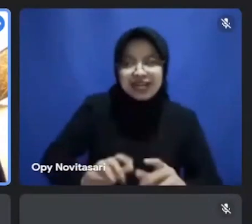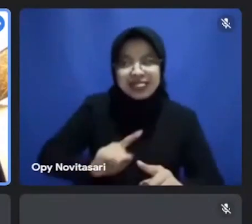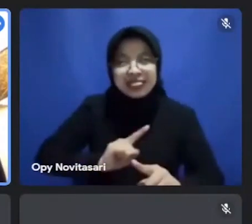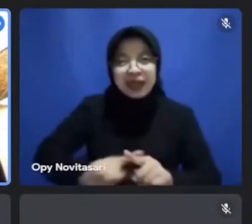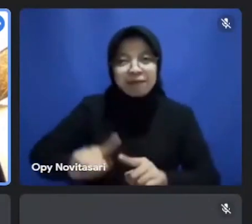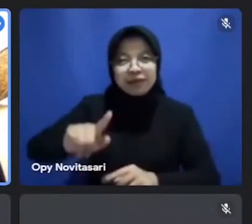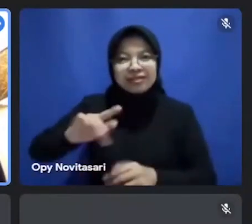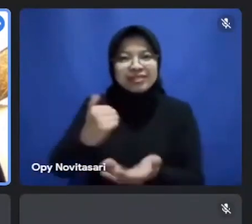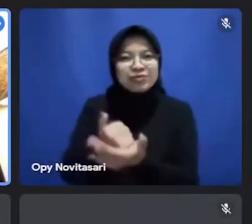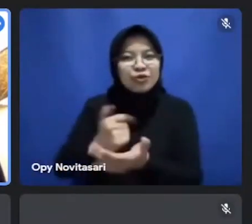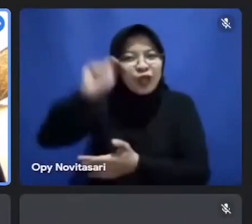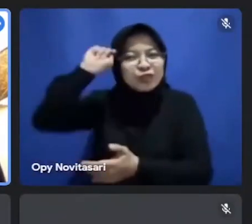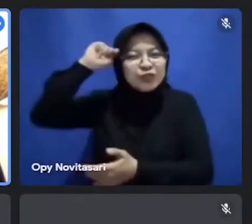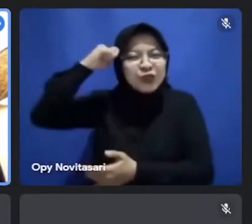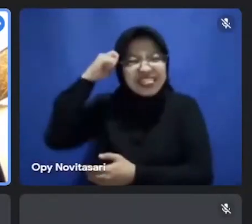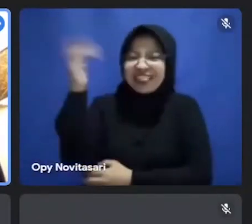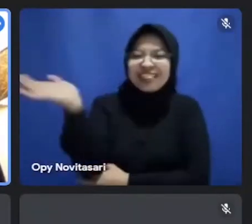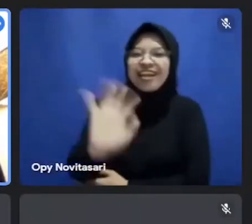tidak